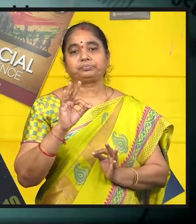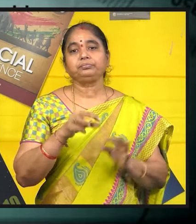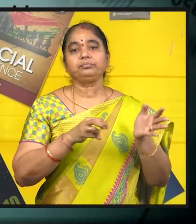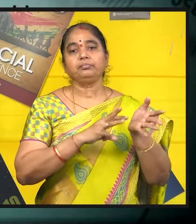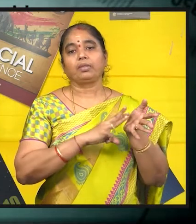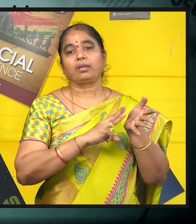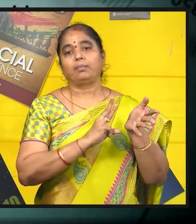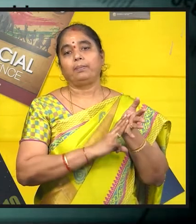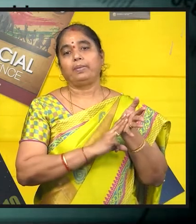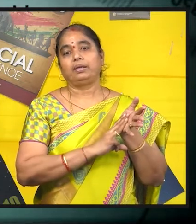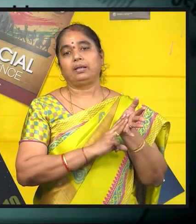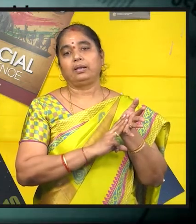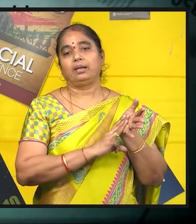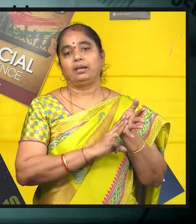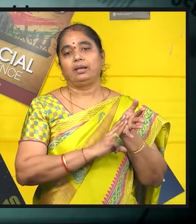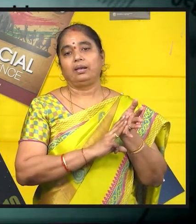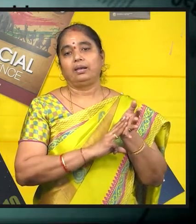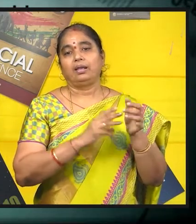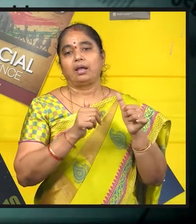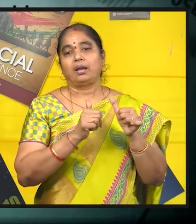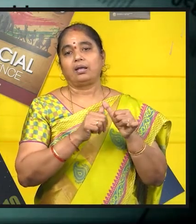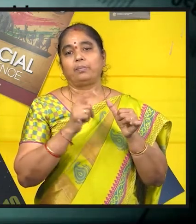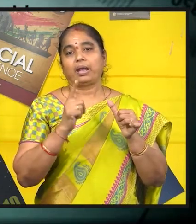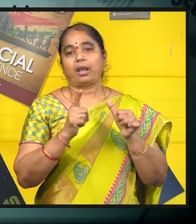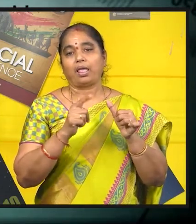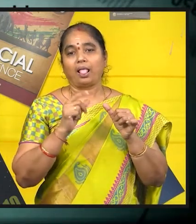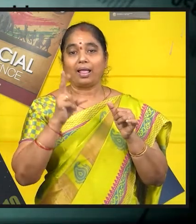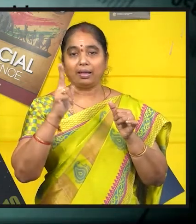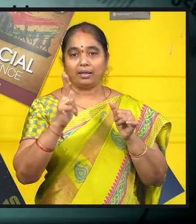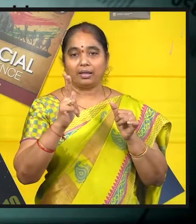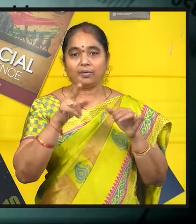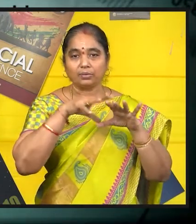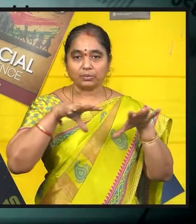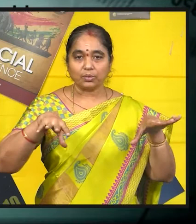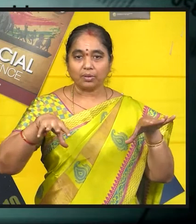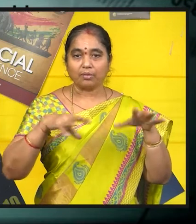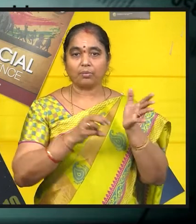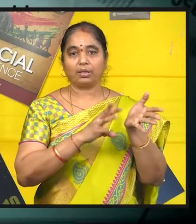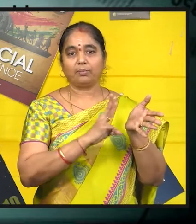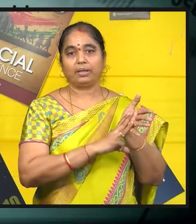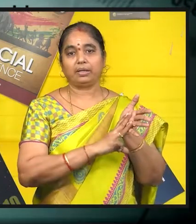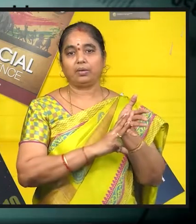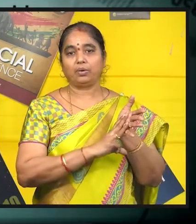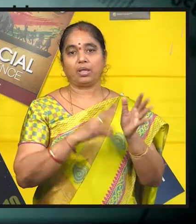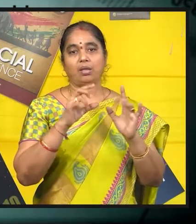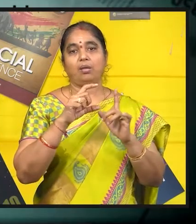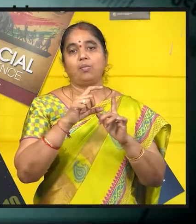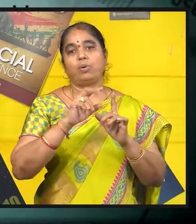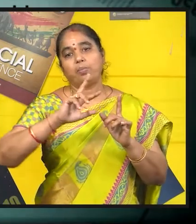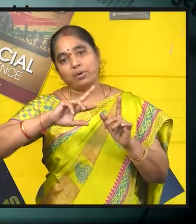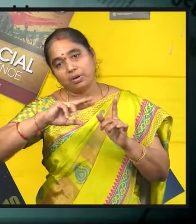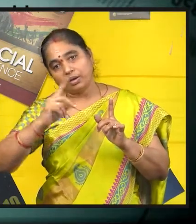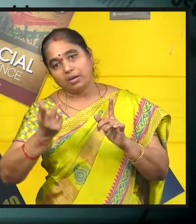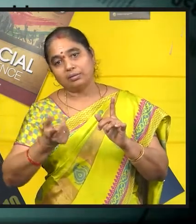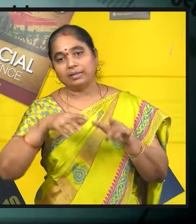சொன்னால், இந்த மெண்டலீவ் ஆவர்த்தன அட்டவணையில் 8வது தொகுதியில் இருக்கக்கூடிய தனிமங்களினுடைய தன்மையை